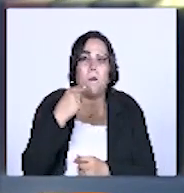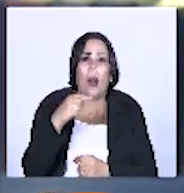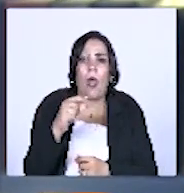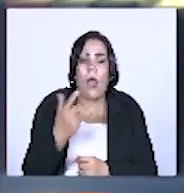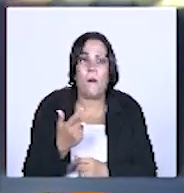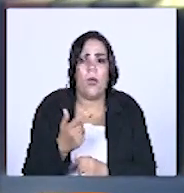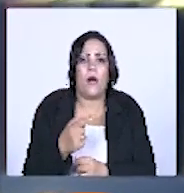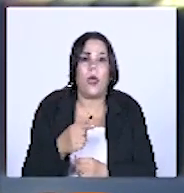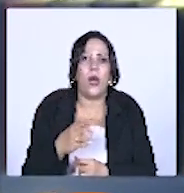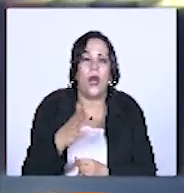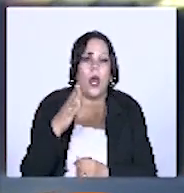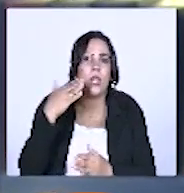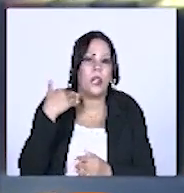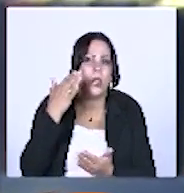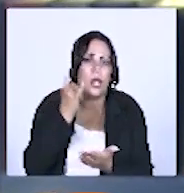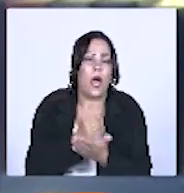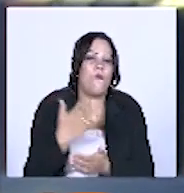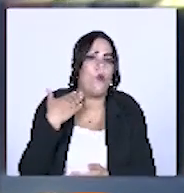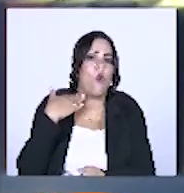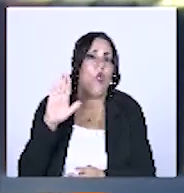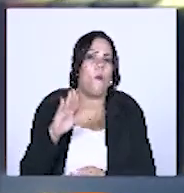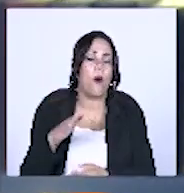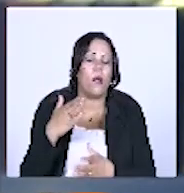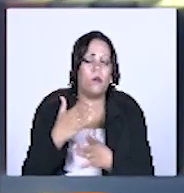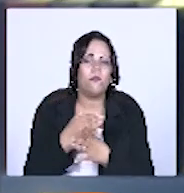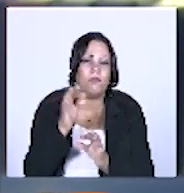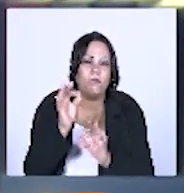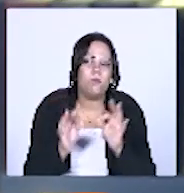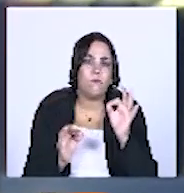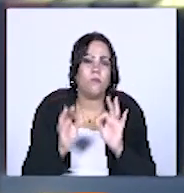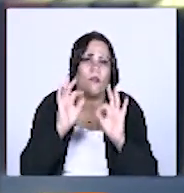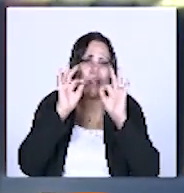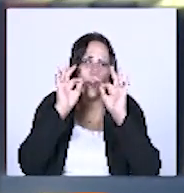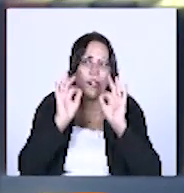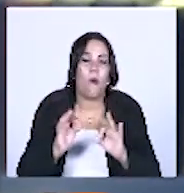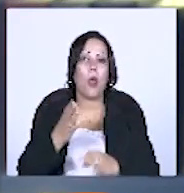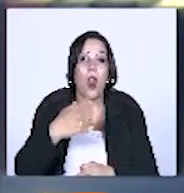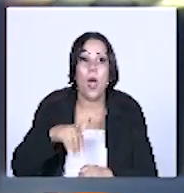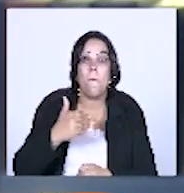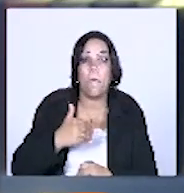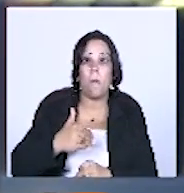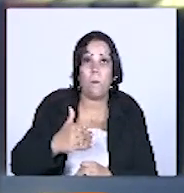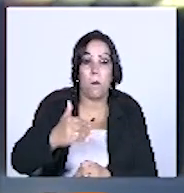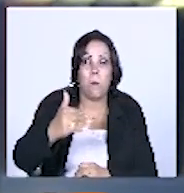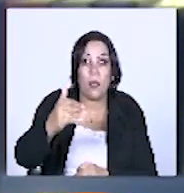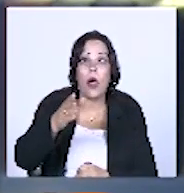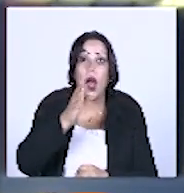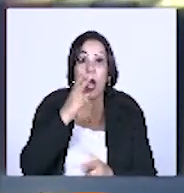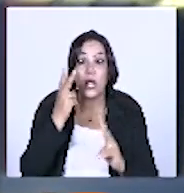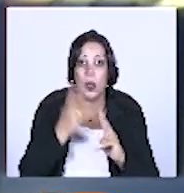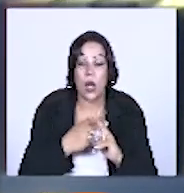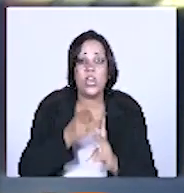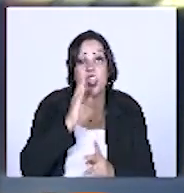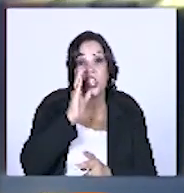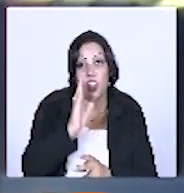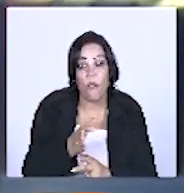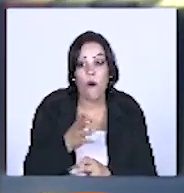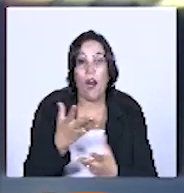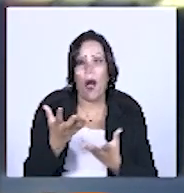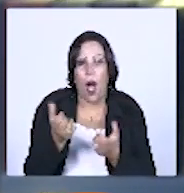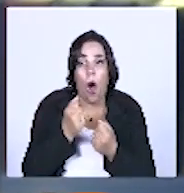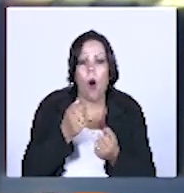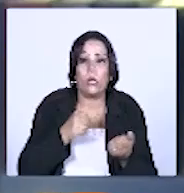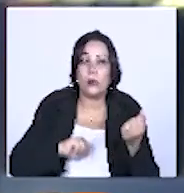وبرامج اخرى هتضع معي ير دقيقه جدا لمدى اهليه الناس للحصول على